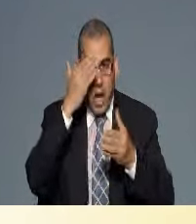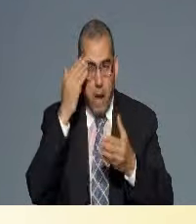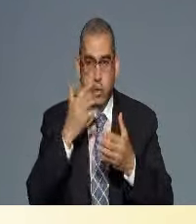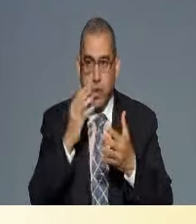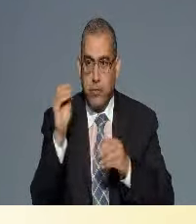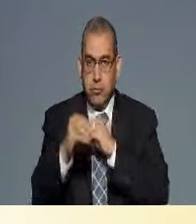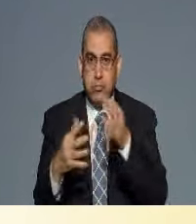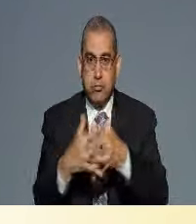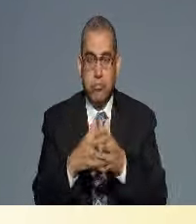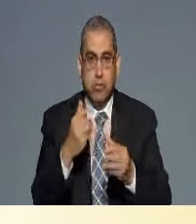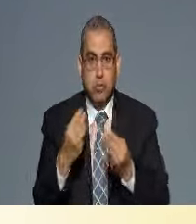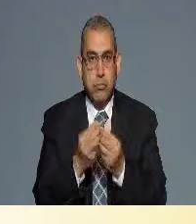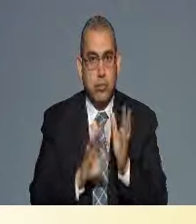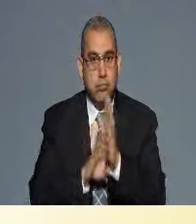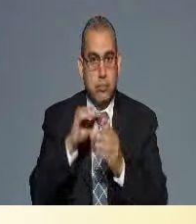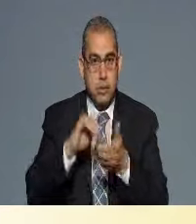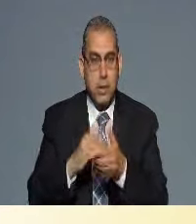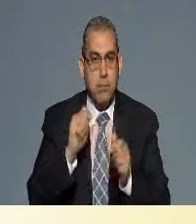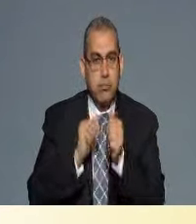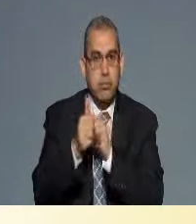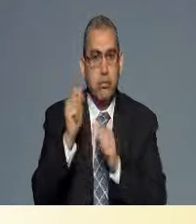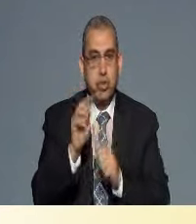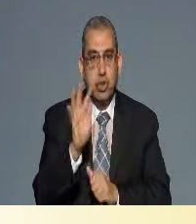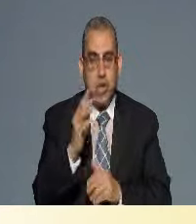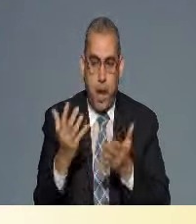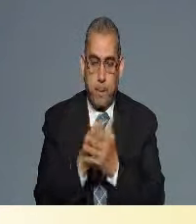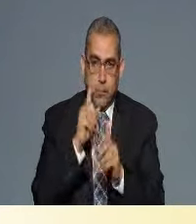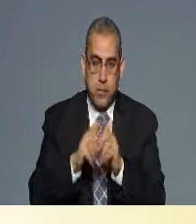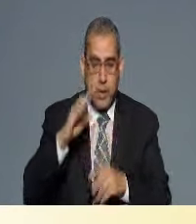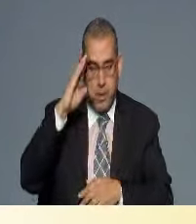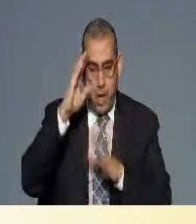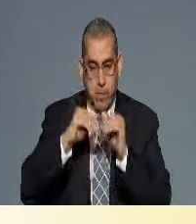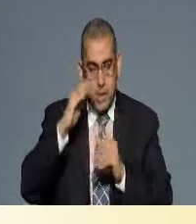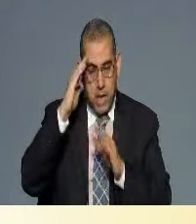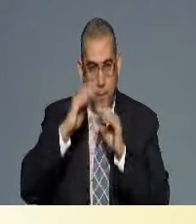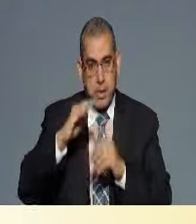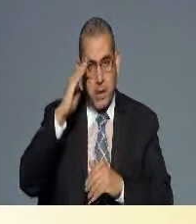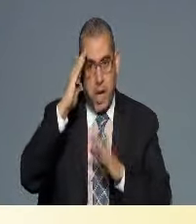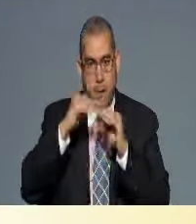شراكة وتنمية، سباق مع الزمن، شعب يستحق. تحيا مصر، تحيا مصر يا فندم.